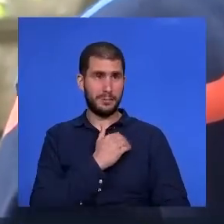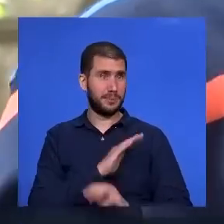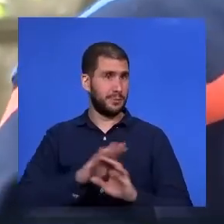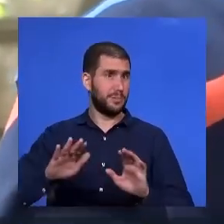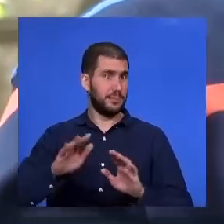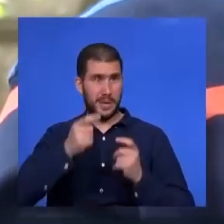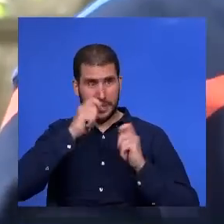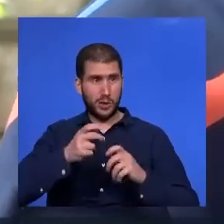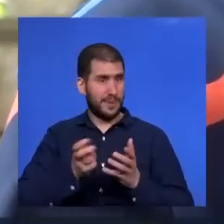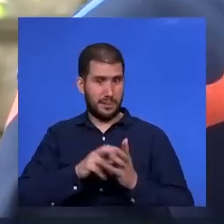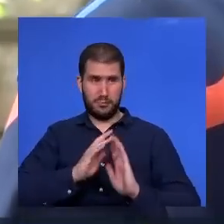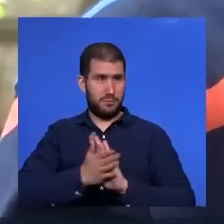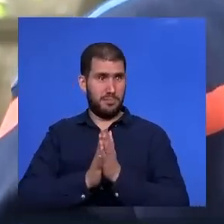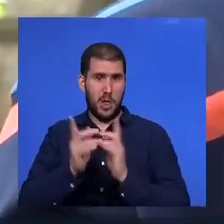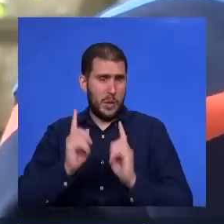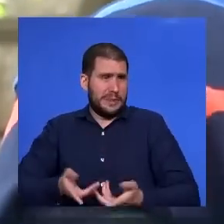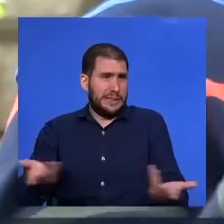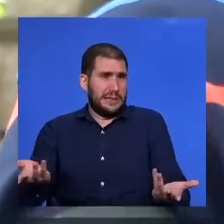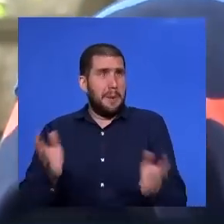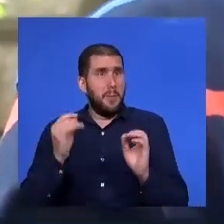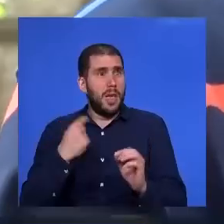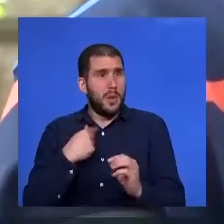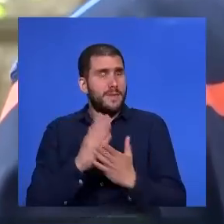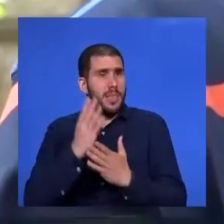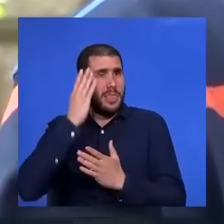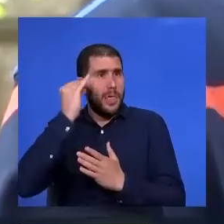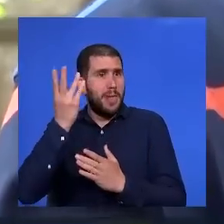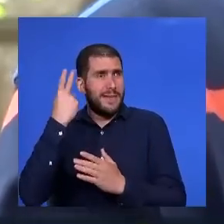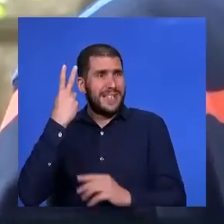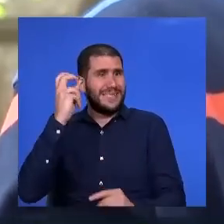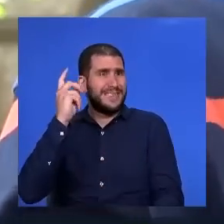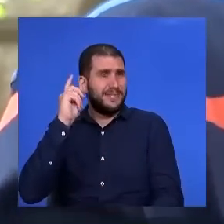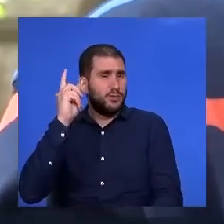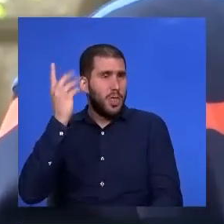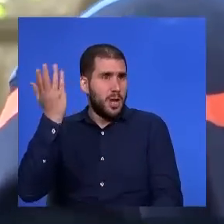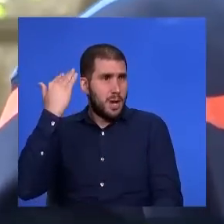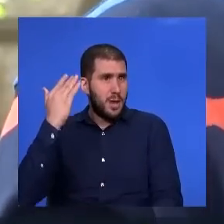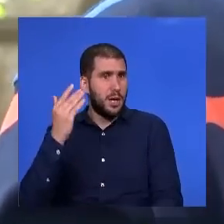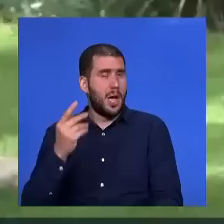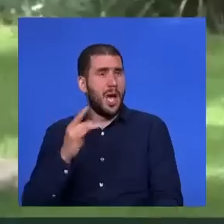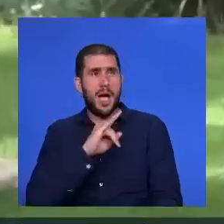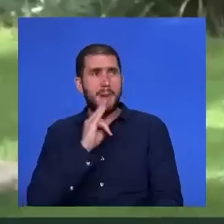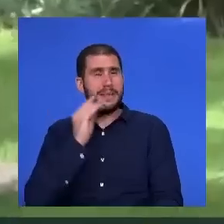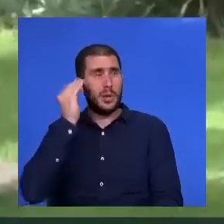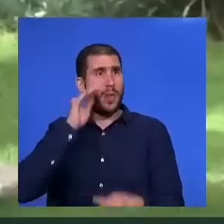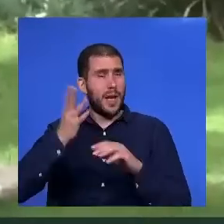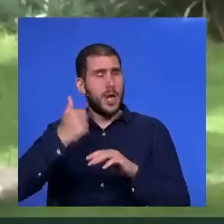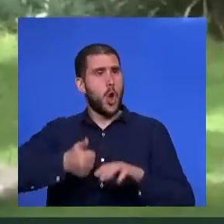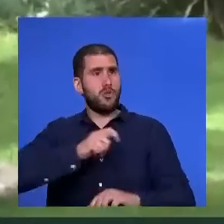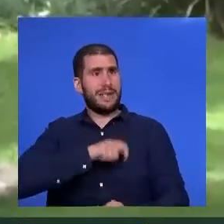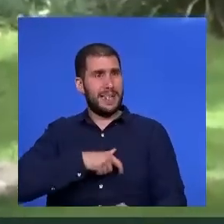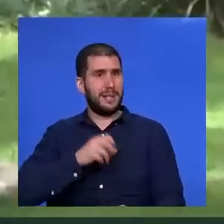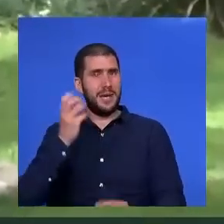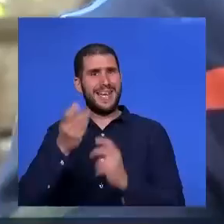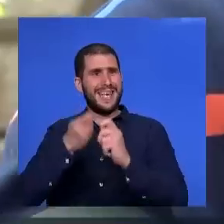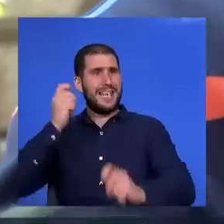תעזוב, תקום ותלך, מי צריך את זה? במיוחד שאנחנו עברנו טראומה לפני 20 ומשהו שנים, שחמי, זכרונו לברכה, היה ראש עיר וזרקו לו